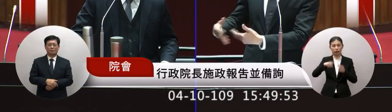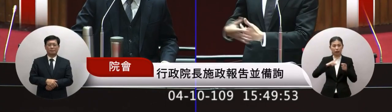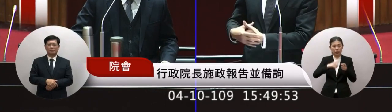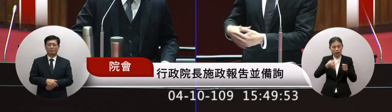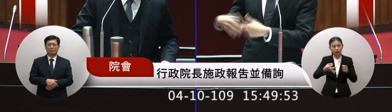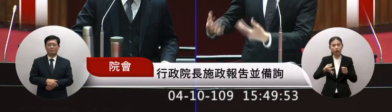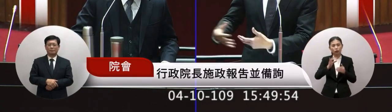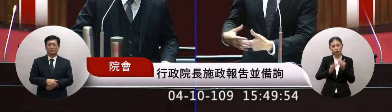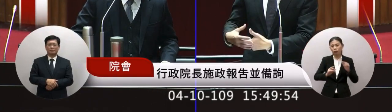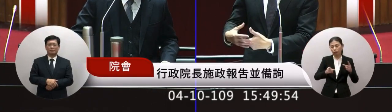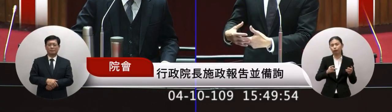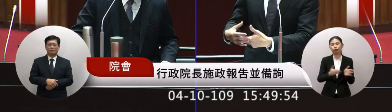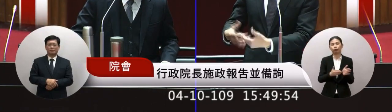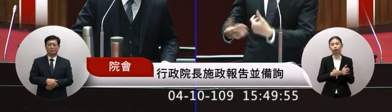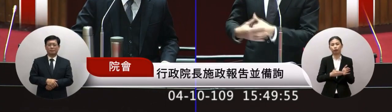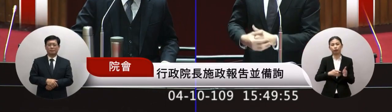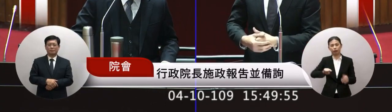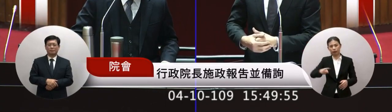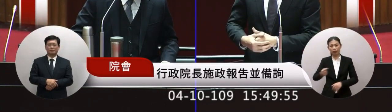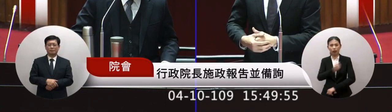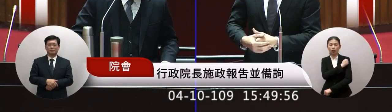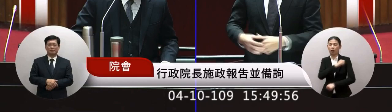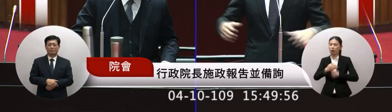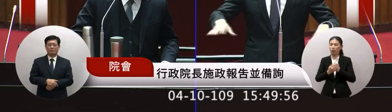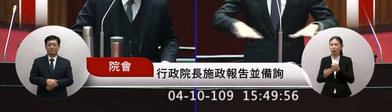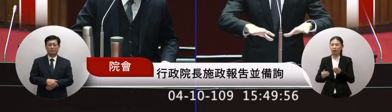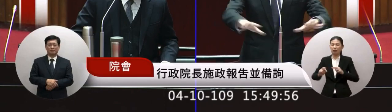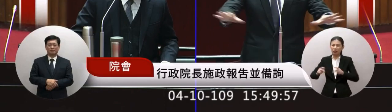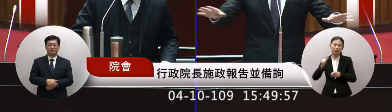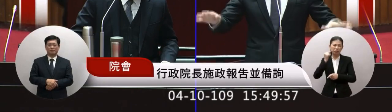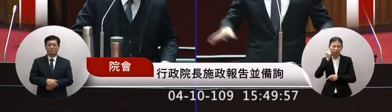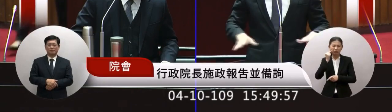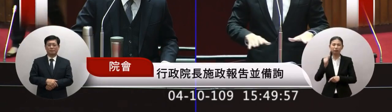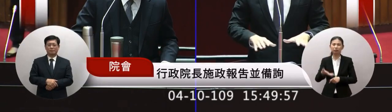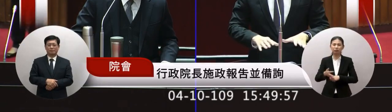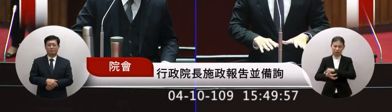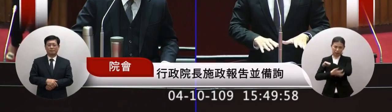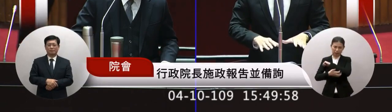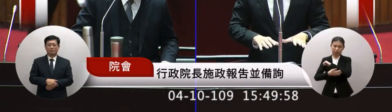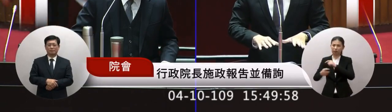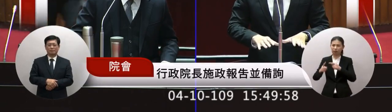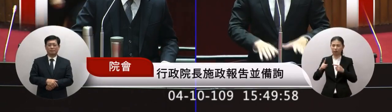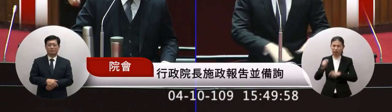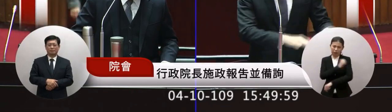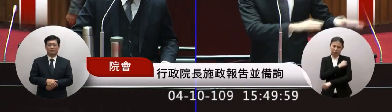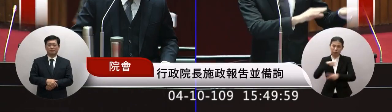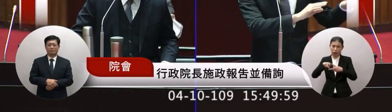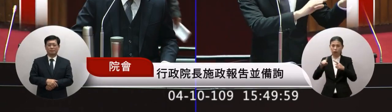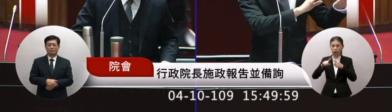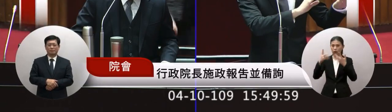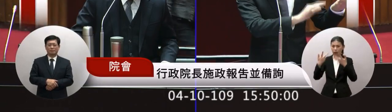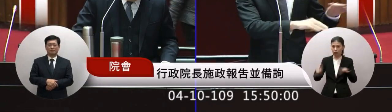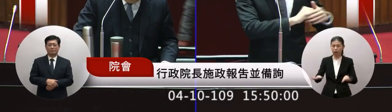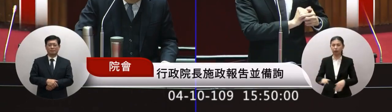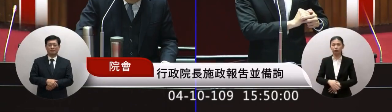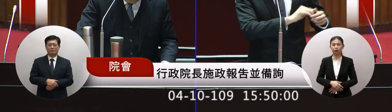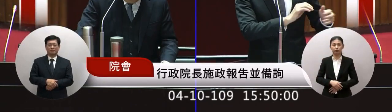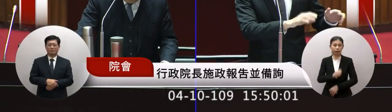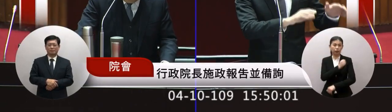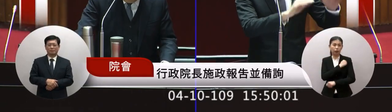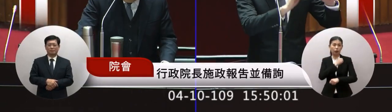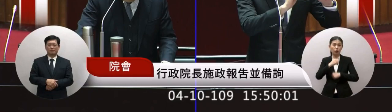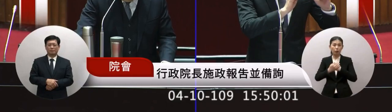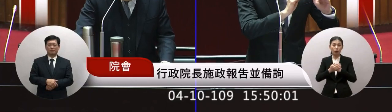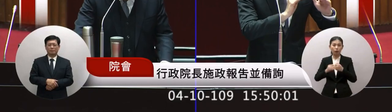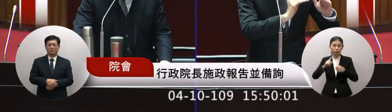来劳保的年金其实一定是搁较硬到啦吼，因为劳工的即个人数较侪嘛吼。啊，尤其即马劳保的即个年金的给